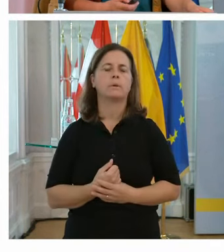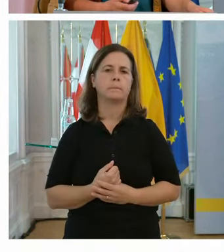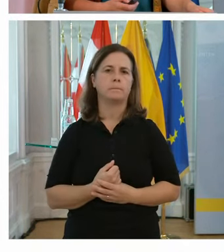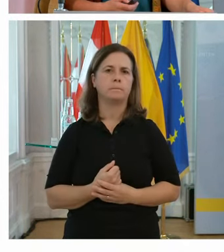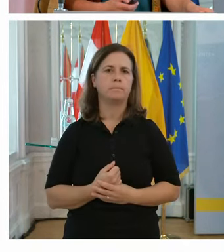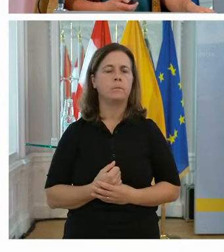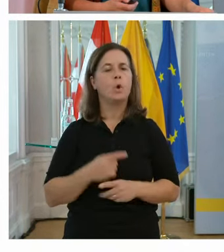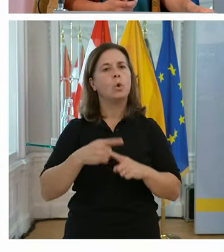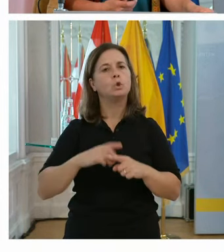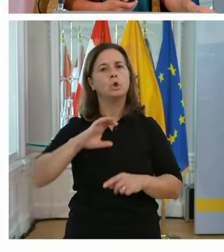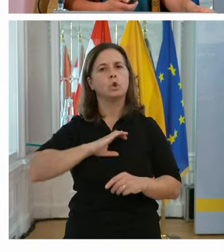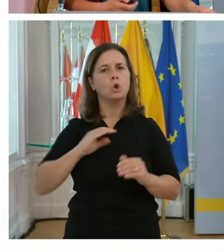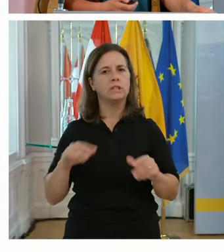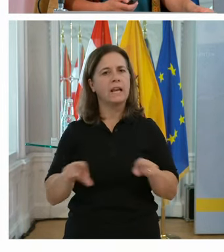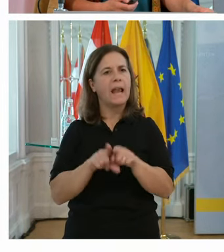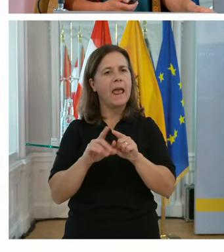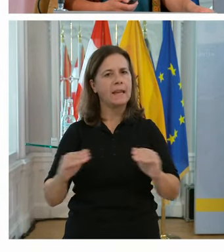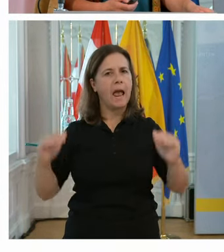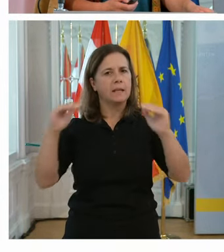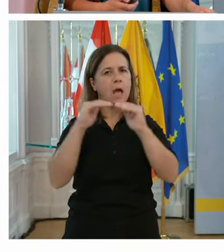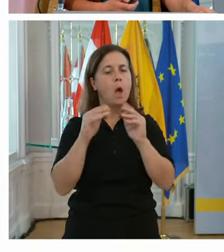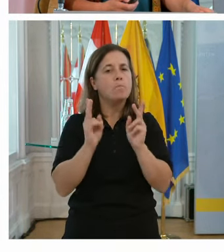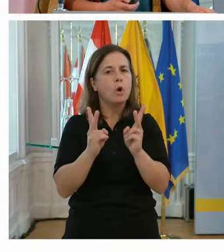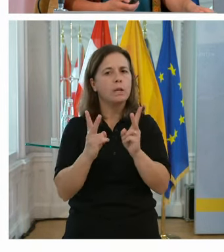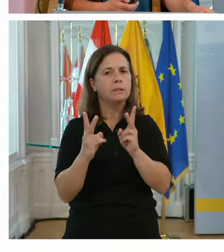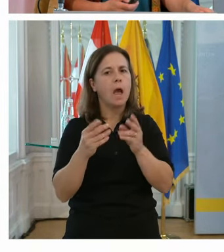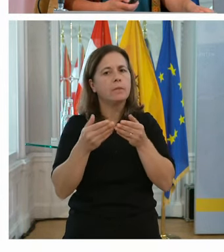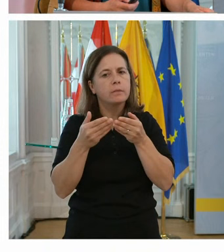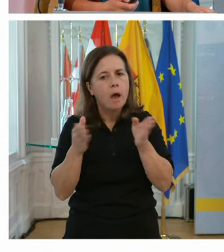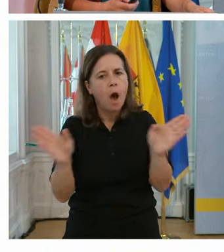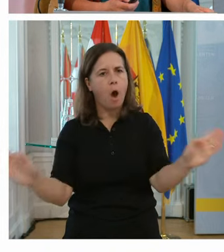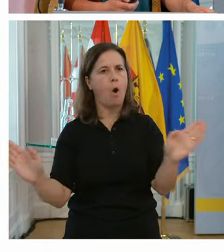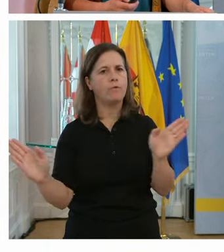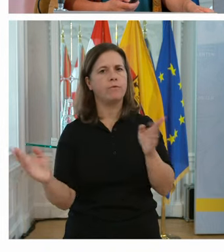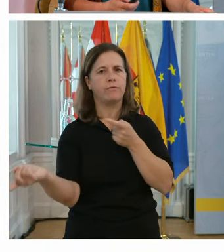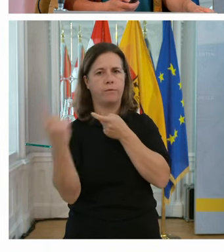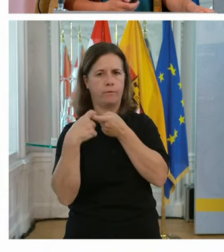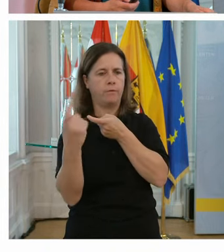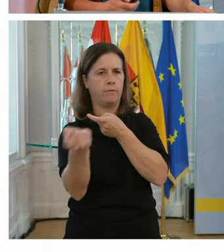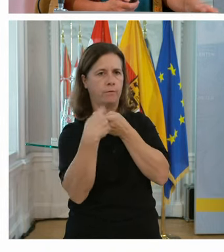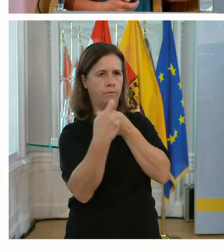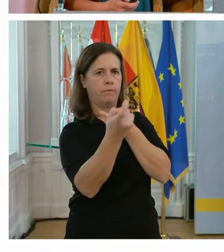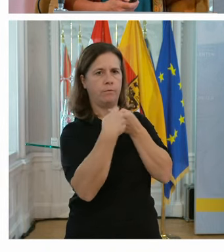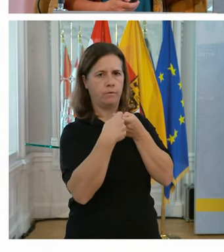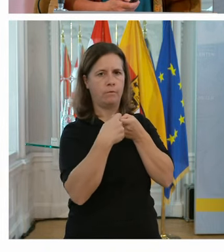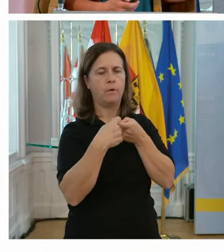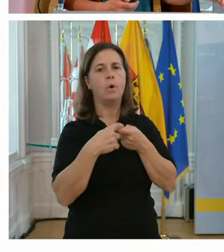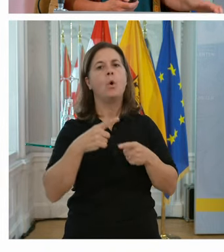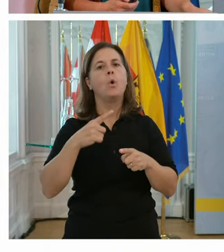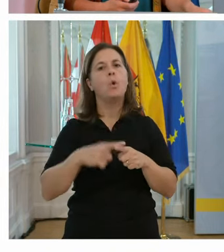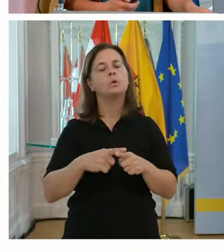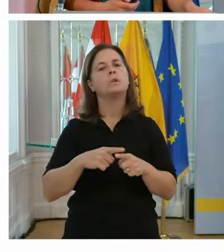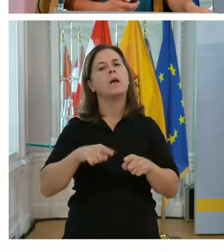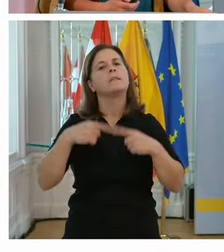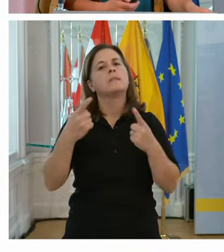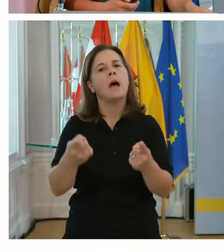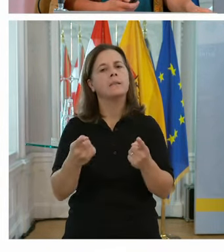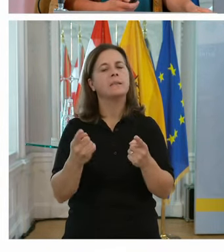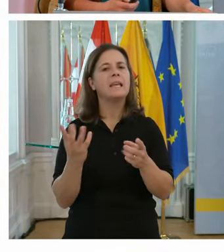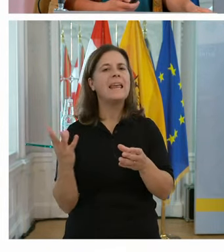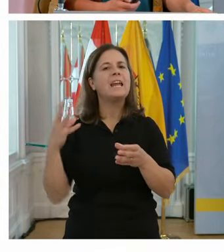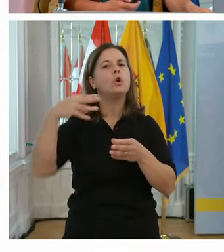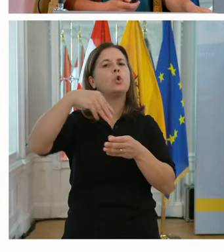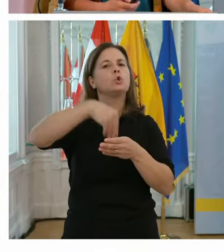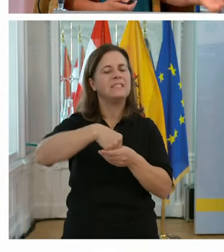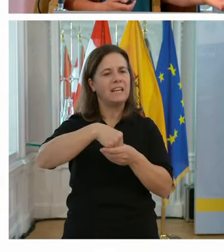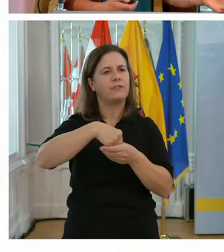Und Chancengleichheit einfach die Möglichkeiten erschließen und sicherstellen. Und entsprechend dann